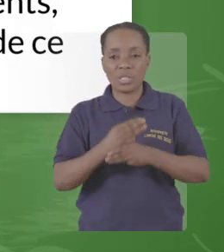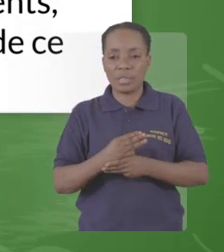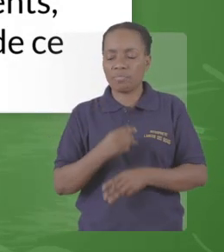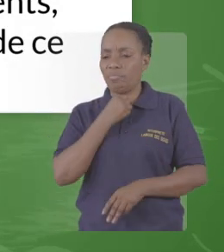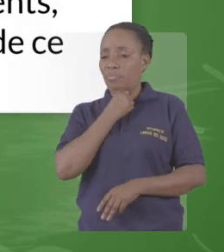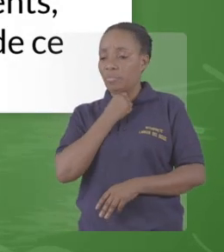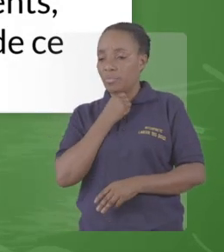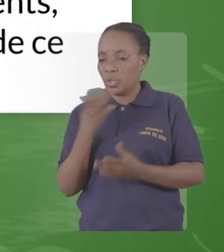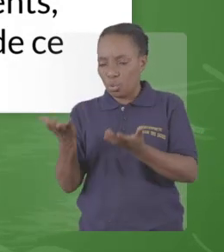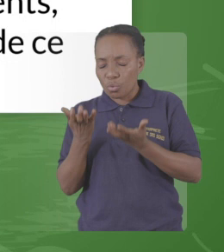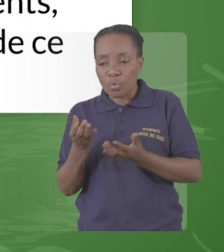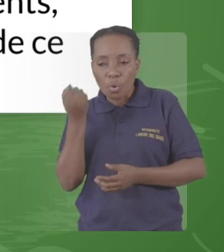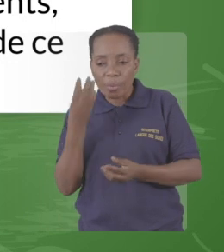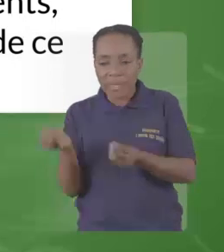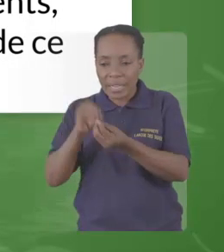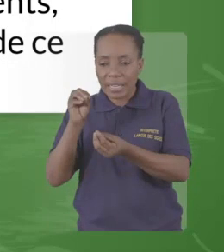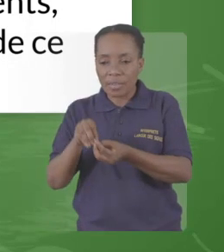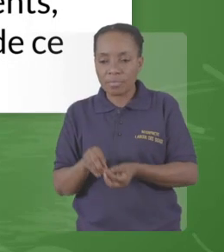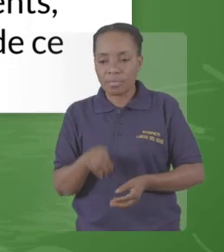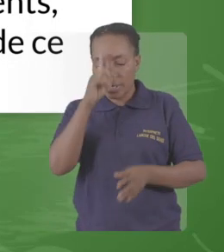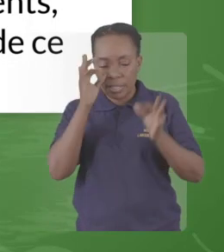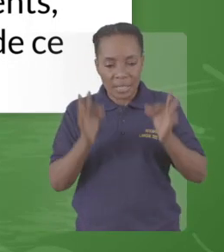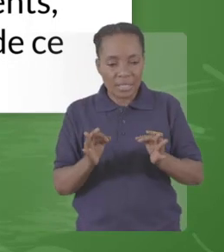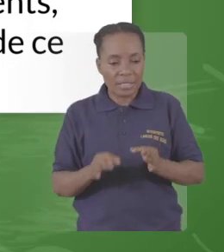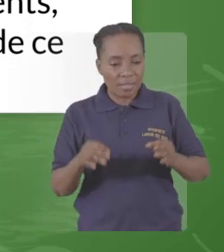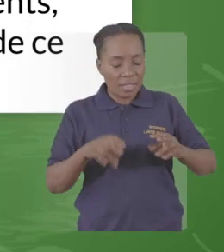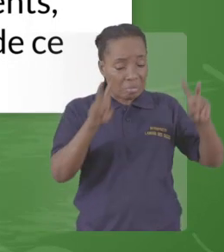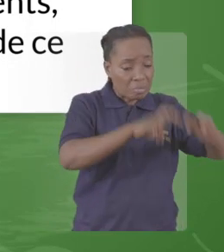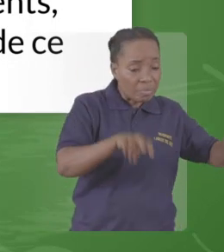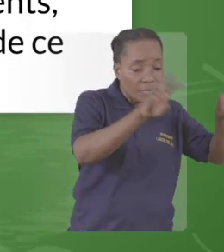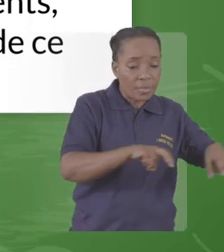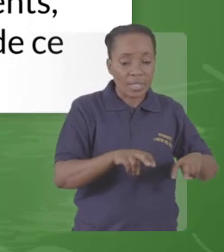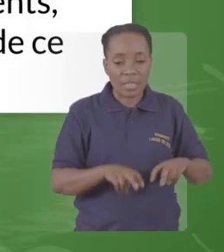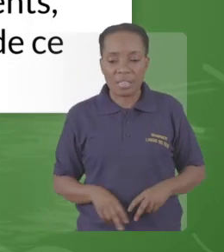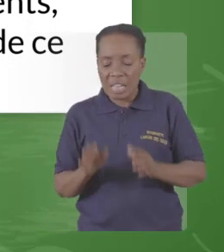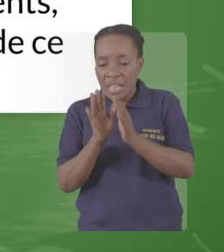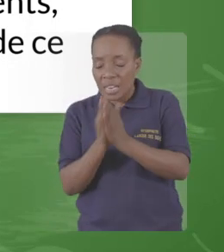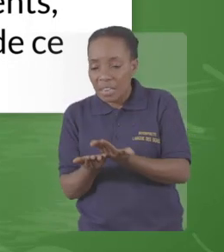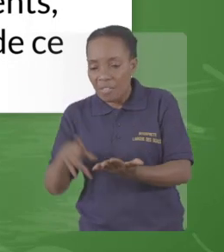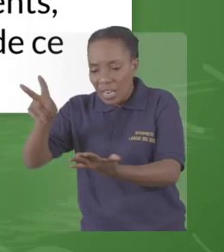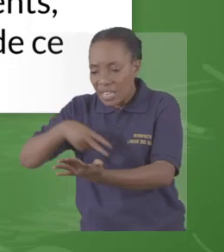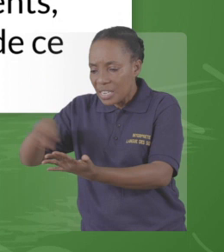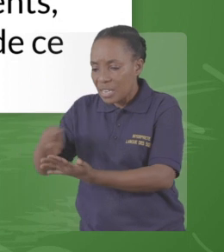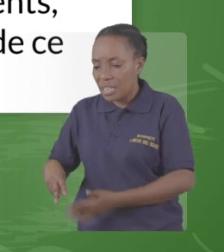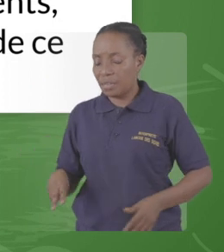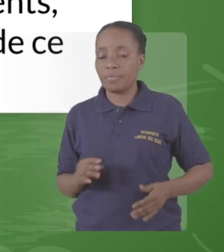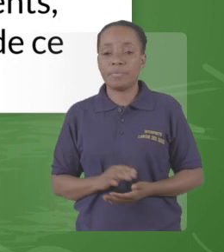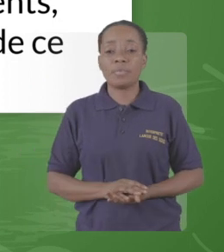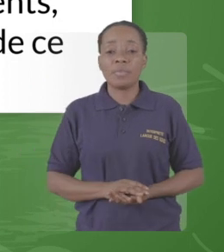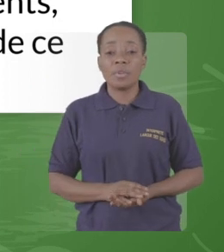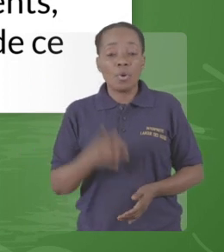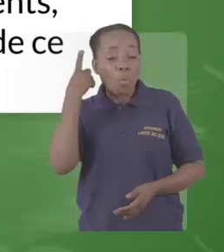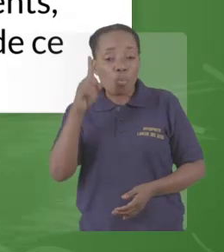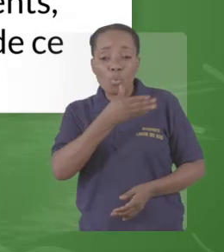cette information, vous menez des recherches par l'exploitation de divers documents afin